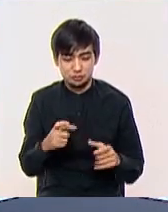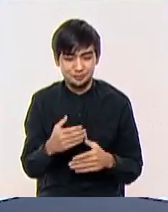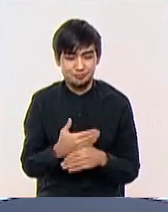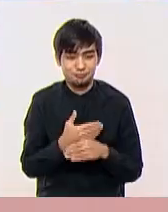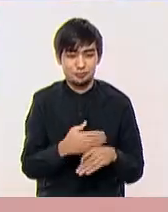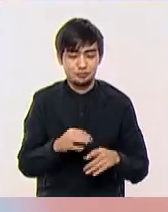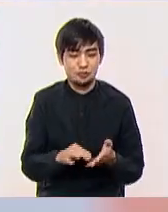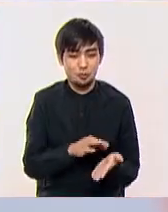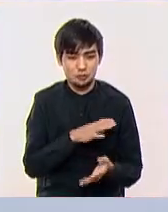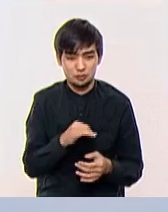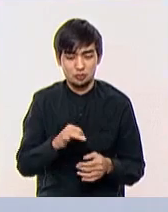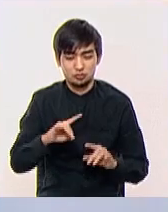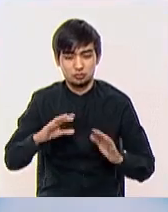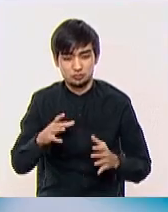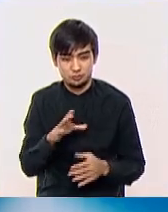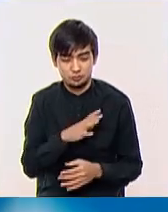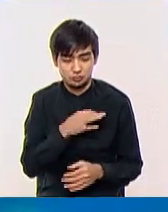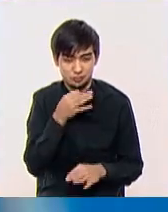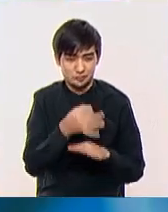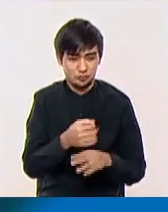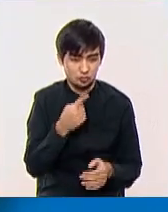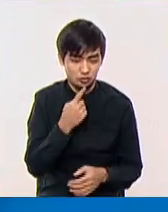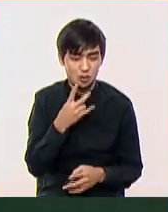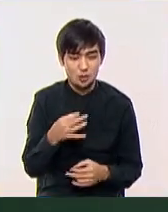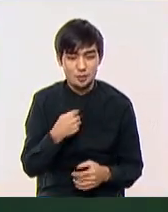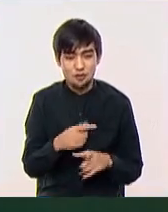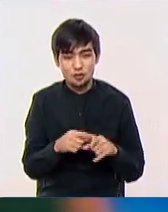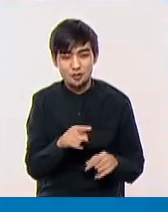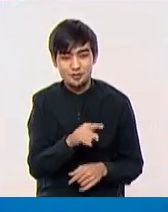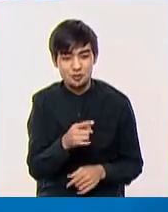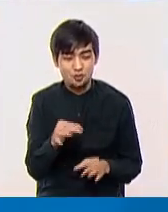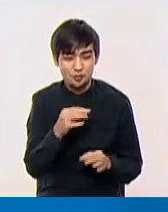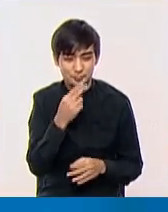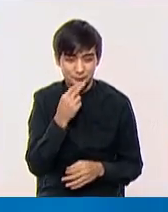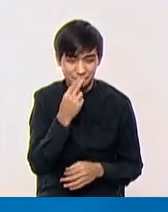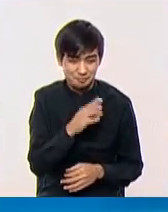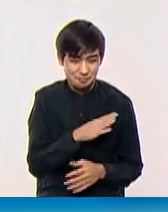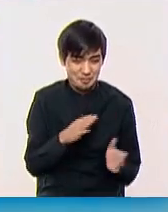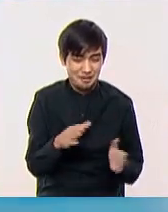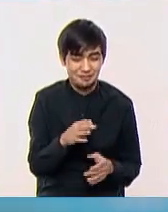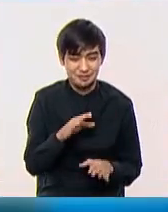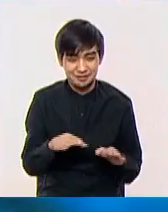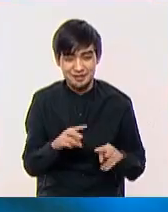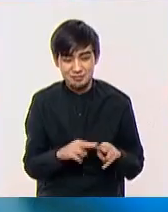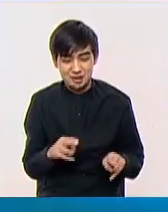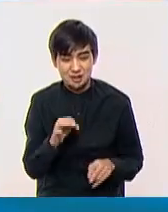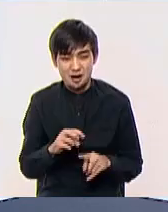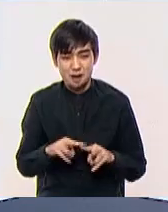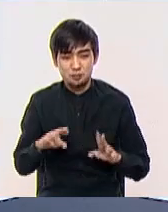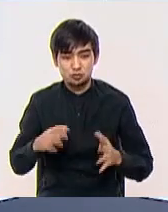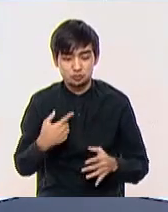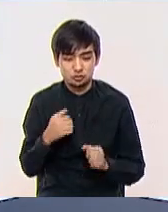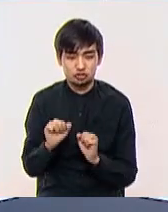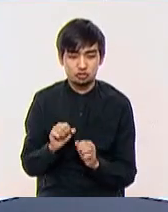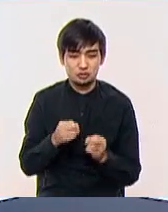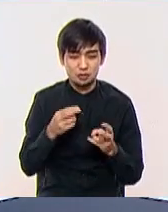немен аяқталатынын айтудың өзі қиын. Біз өзі мектеп оқушыларын, кәмелеттік жасқа толмаған балаларды осындай жағдайлардан